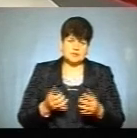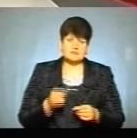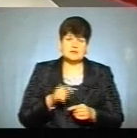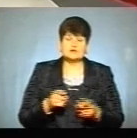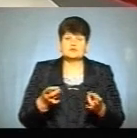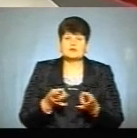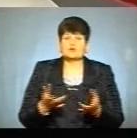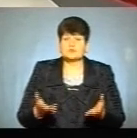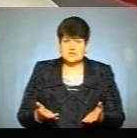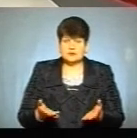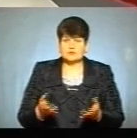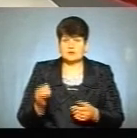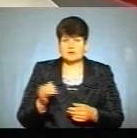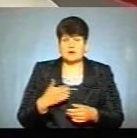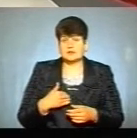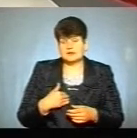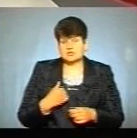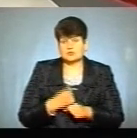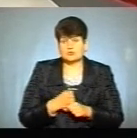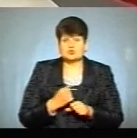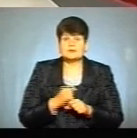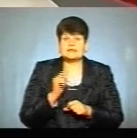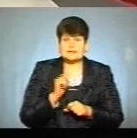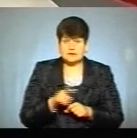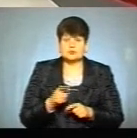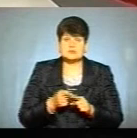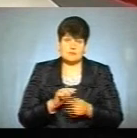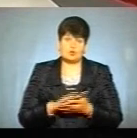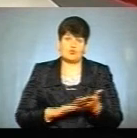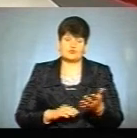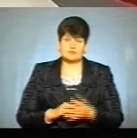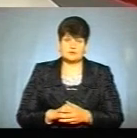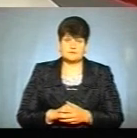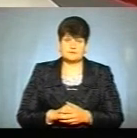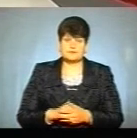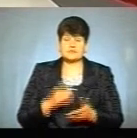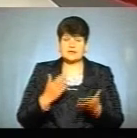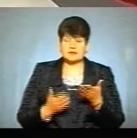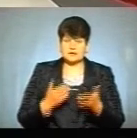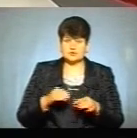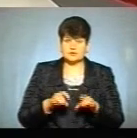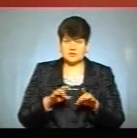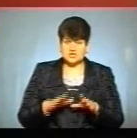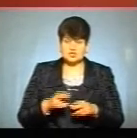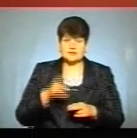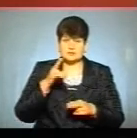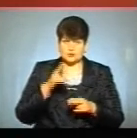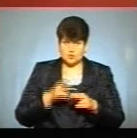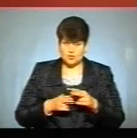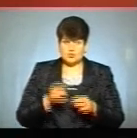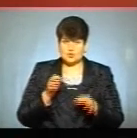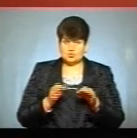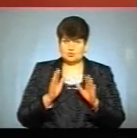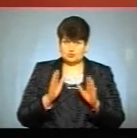їм необхідно, і наша робота зробити так, щоб це продовжувалося. Якщо рішення остаточне суду